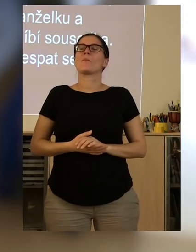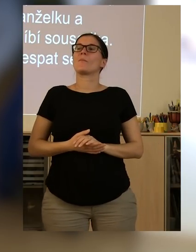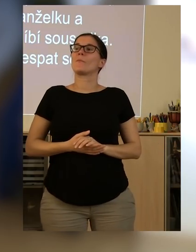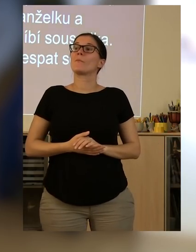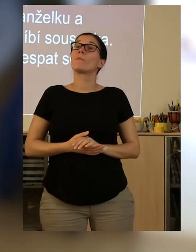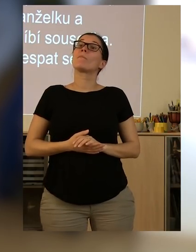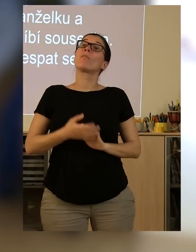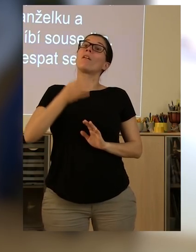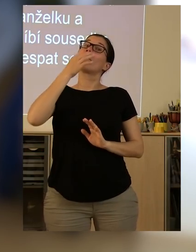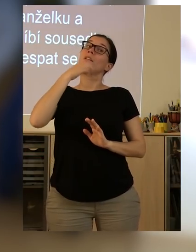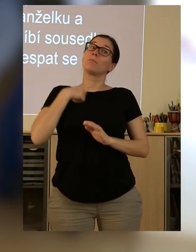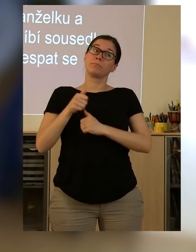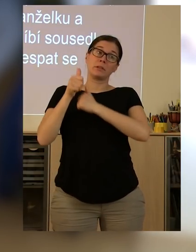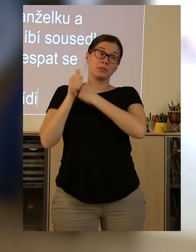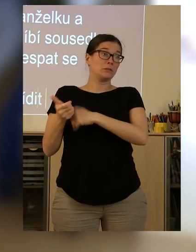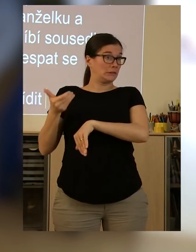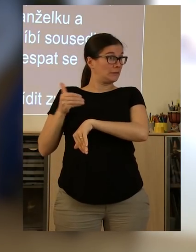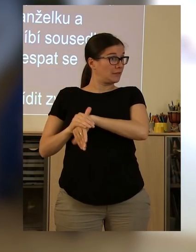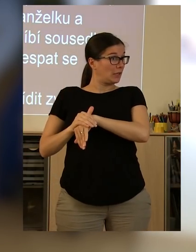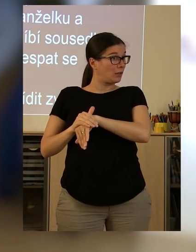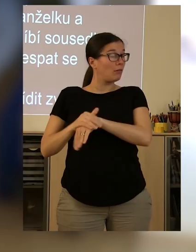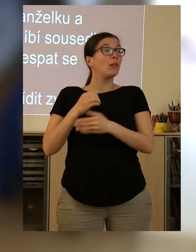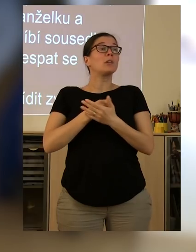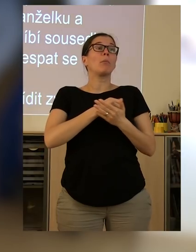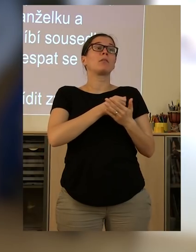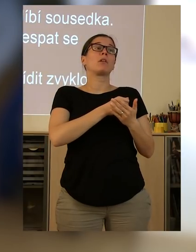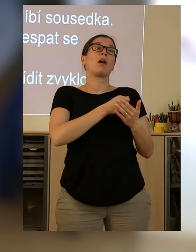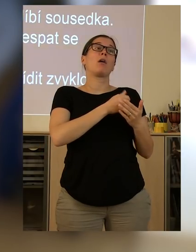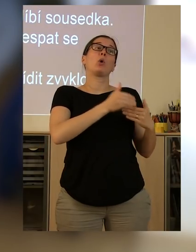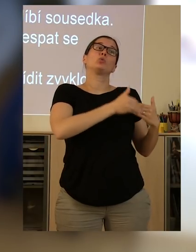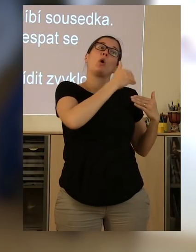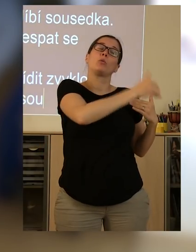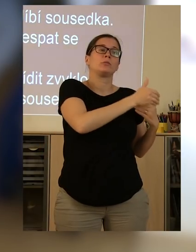Pokud se budu řídit zvyklostí, nebudu spát se sousedkou.